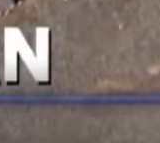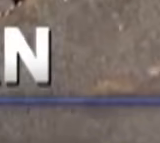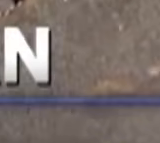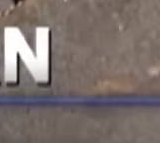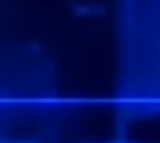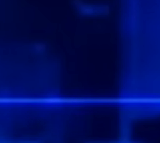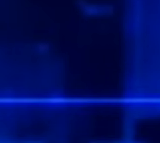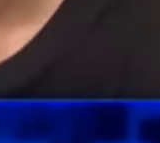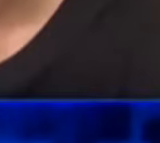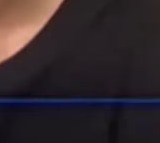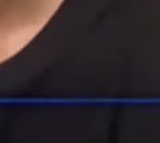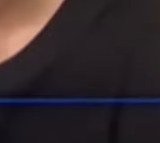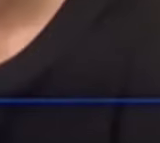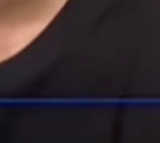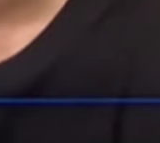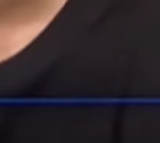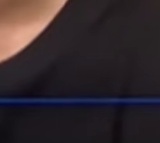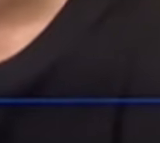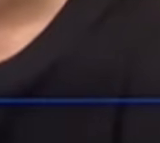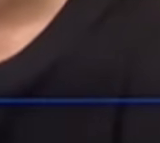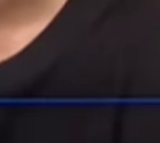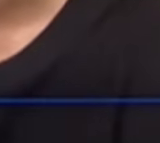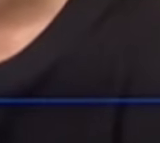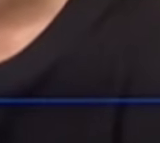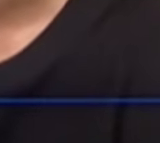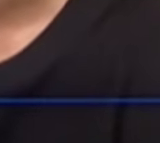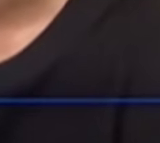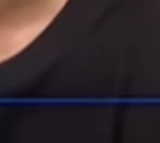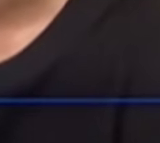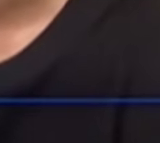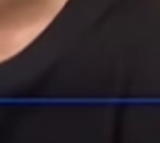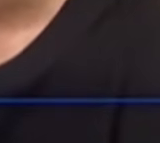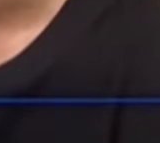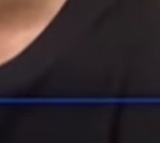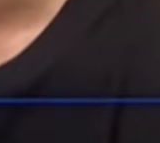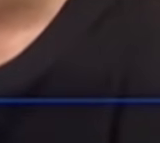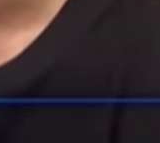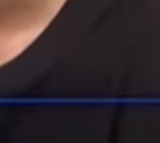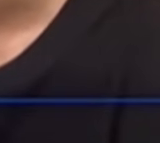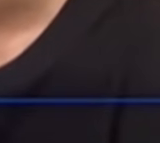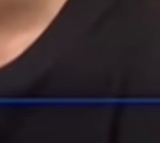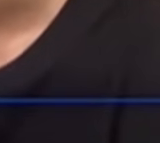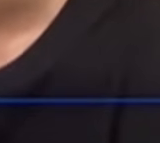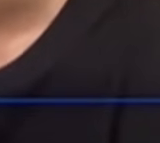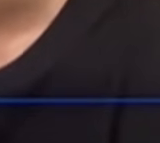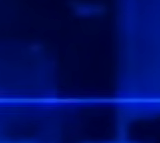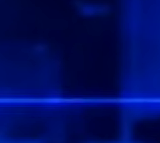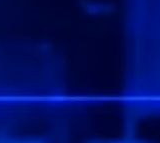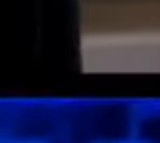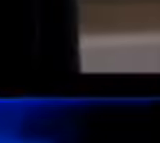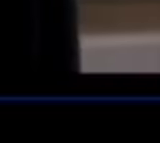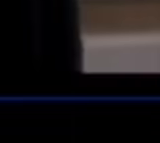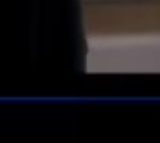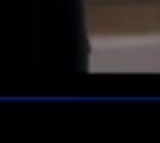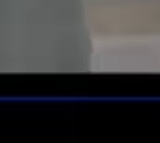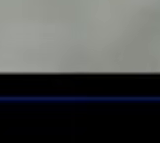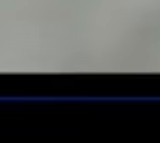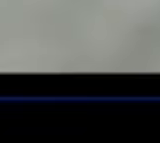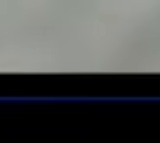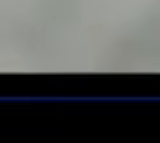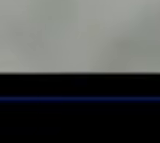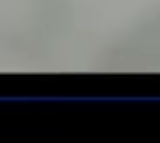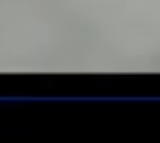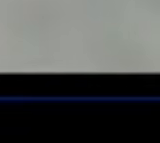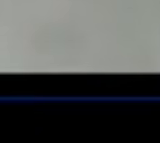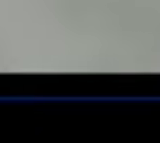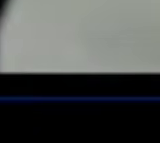sasakyan. Robot sa Amerika, kaya raw gayahin ang facial expression ng tao. At mag-ex na